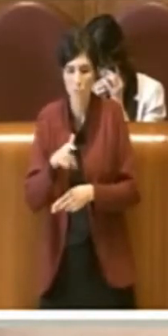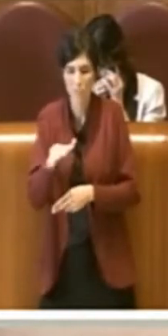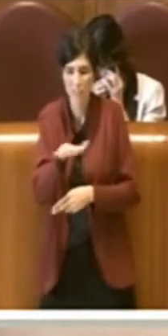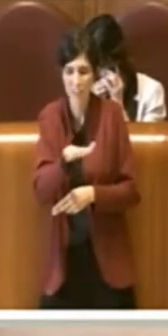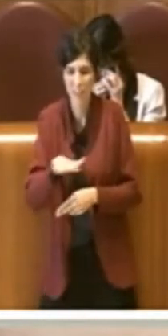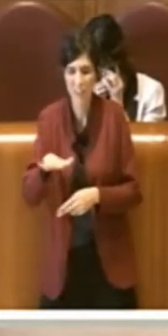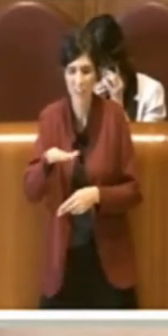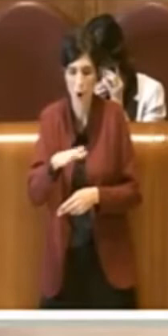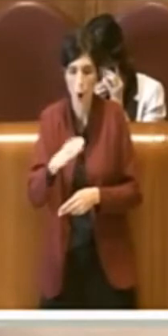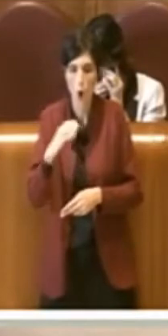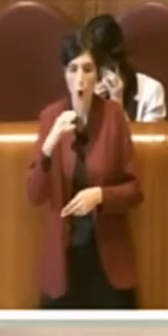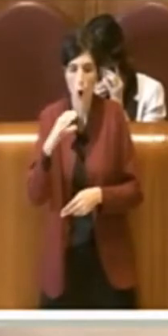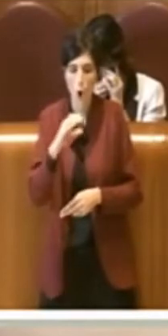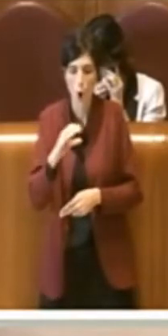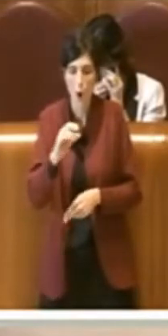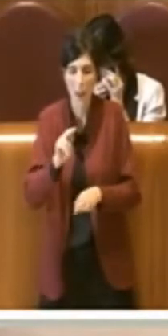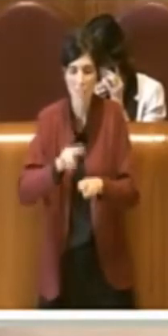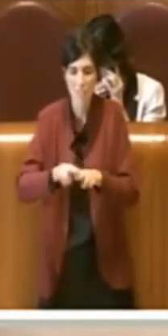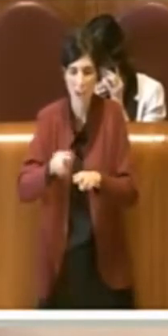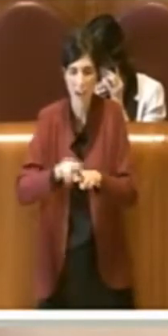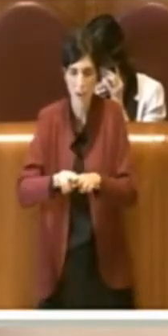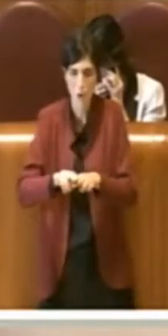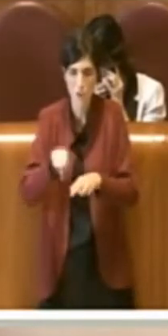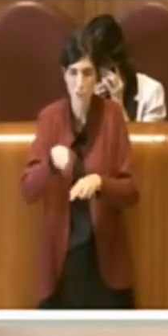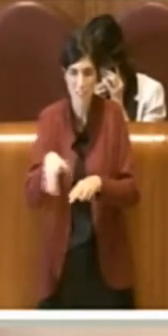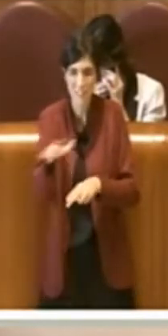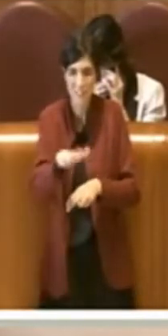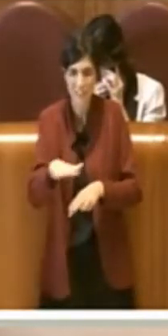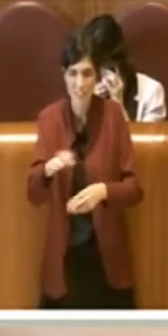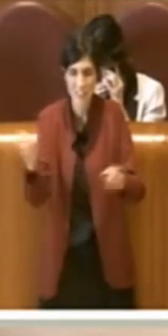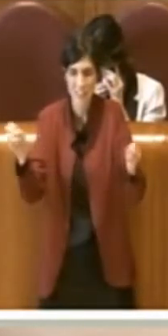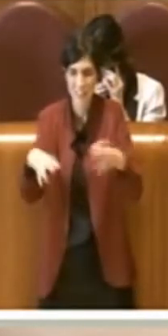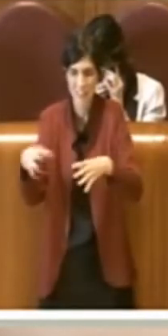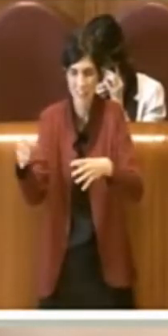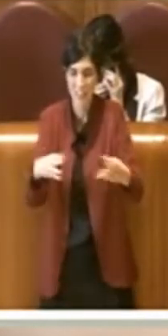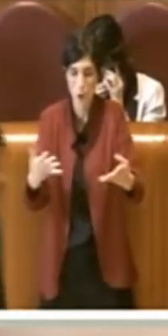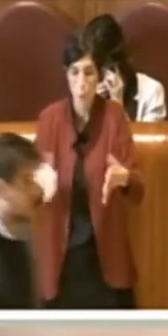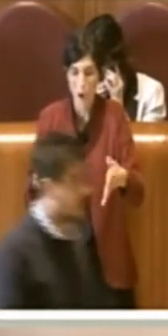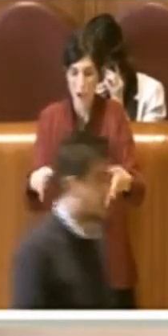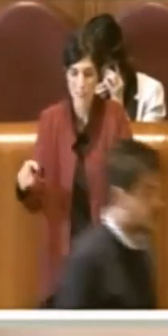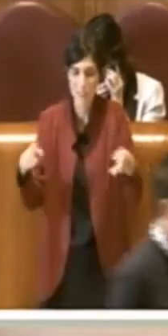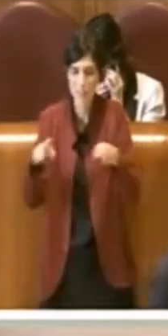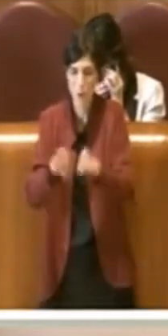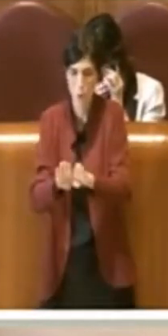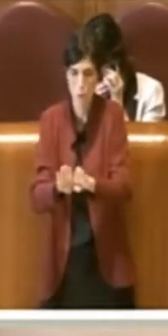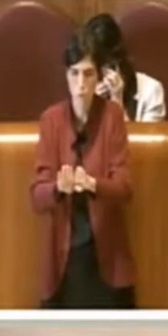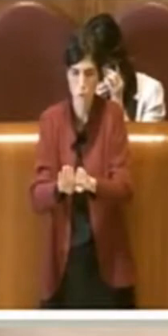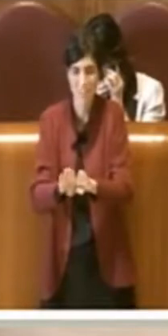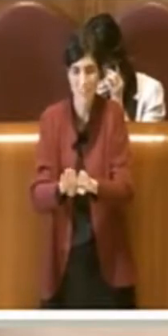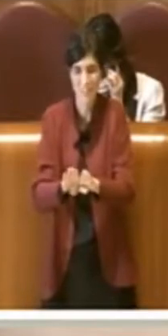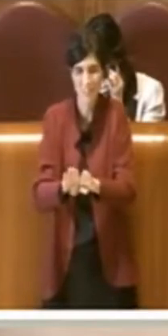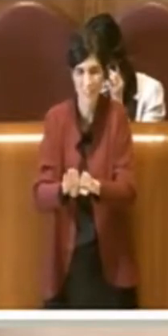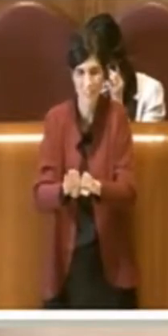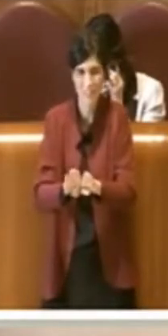quella di Colleferro, che sta chiudendo. Ebbene, io leggo